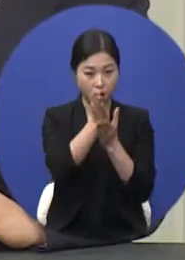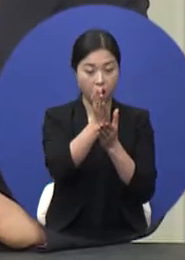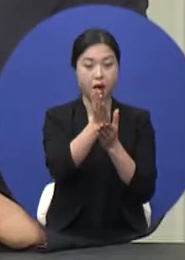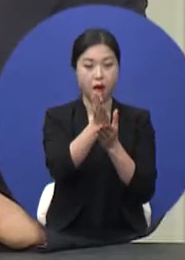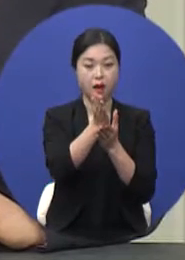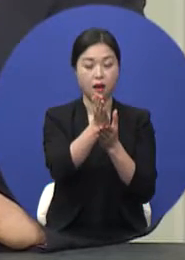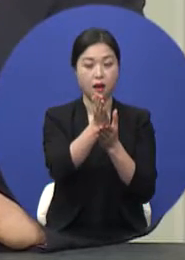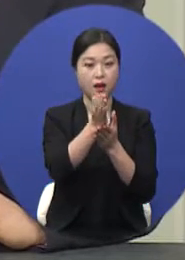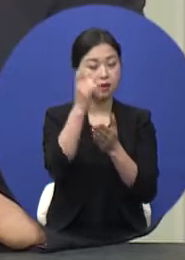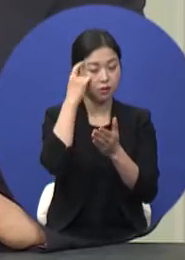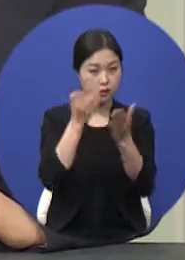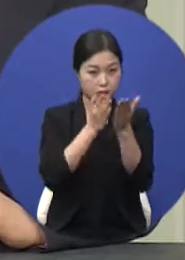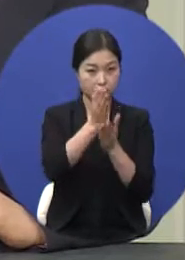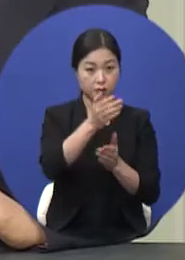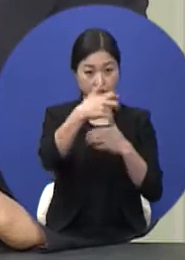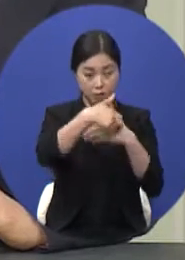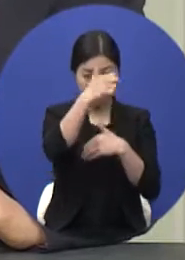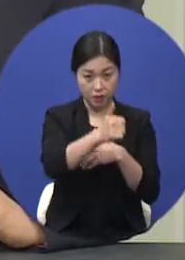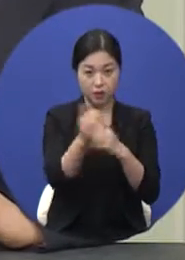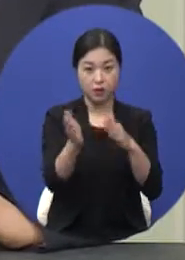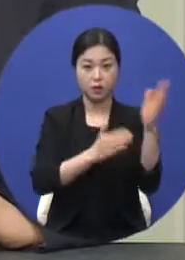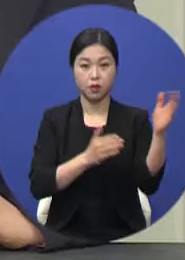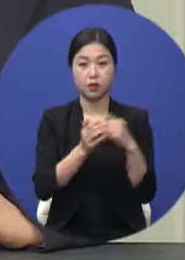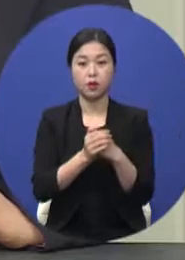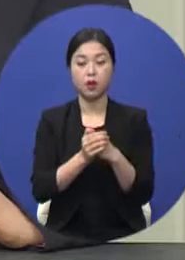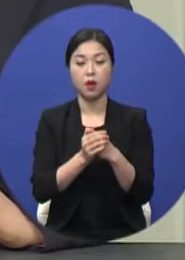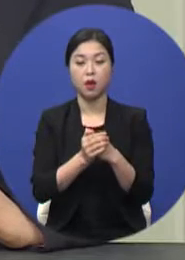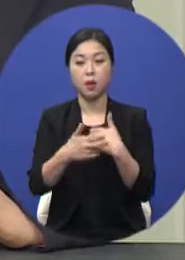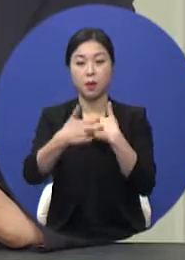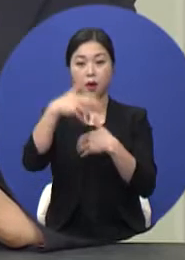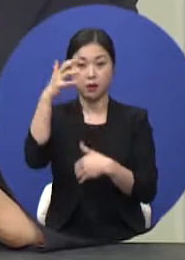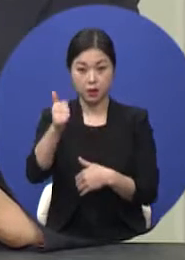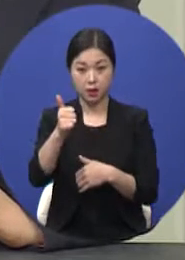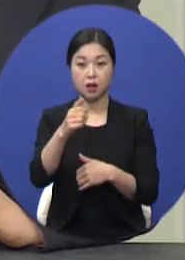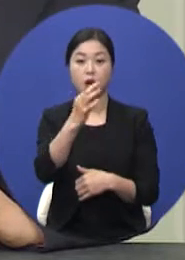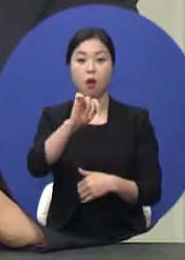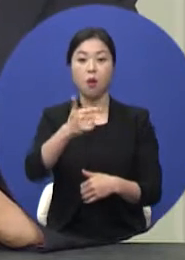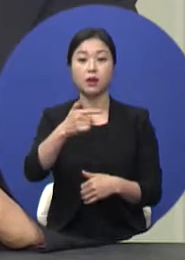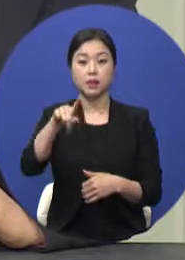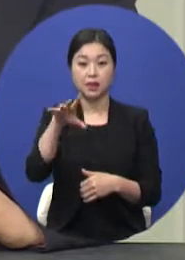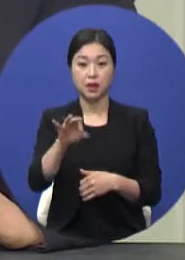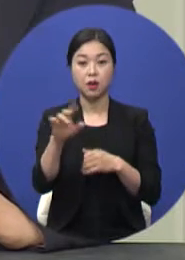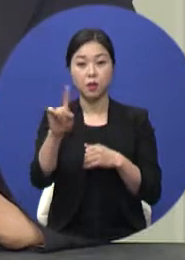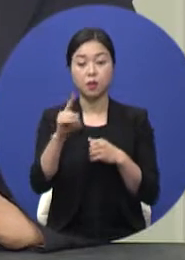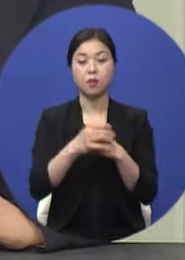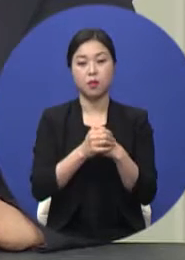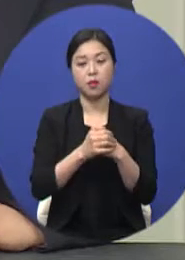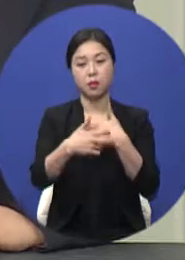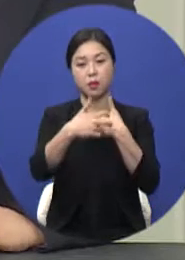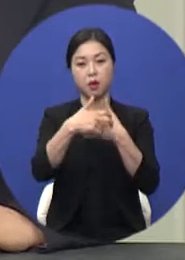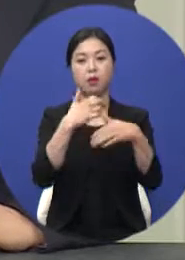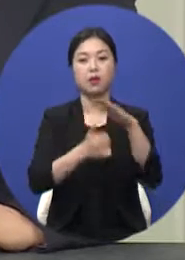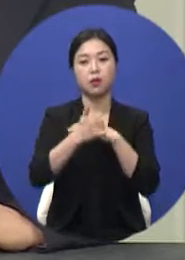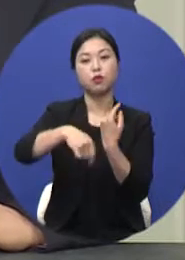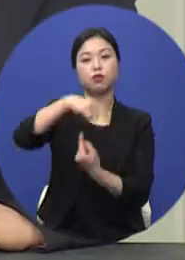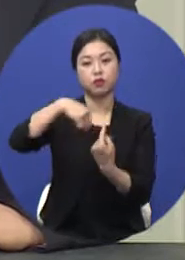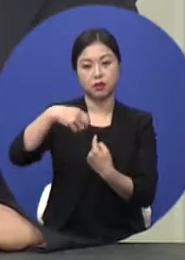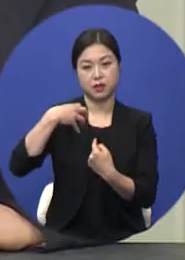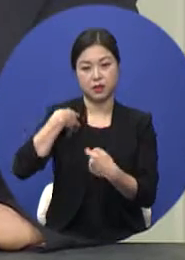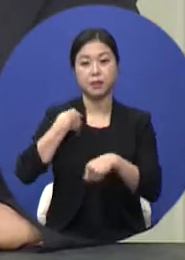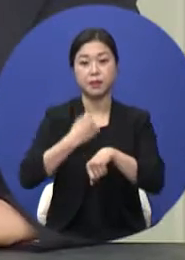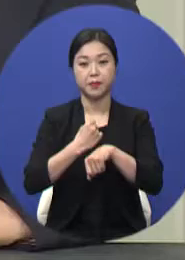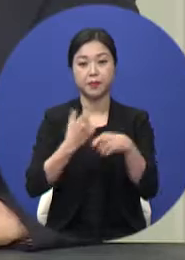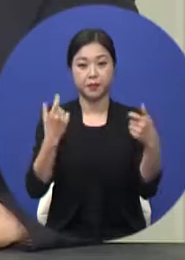예. 정신과 전문의. 예. 예. 그리고 원장이라고 하는 거는 이제 병원을 갖다가 대표해서 병원을 운영하고 있는 그